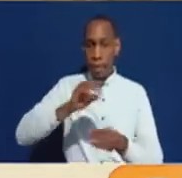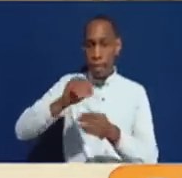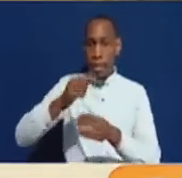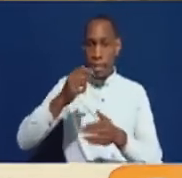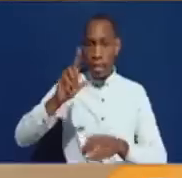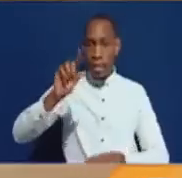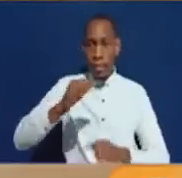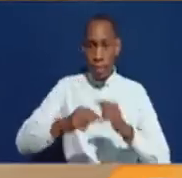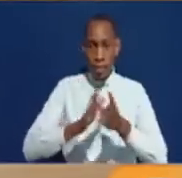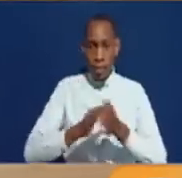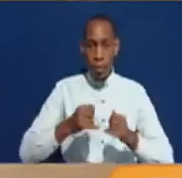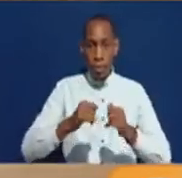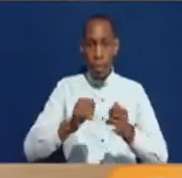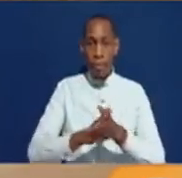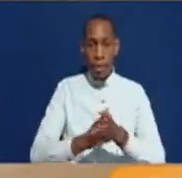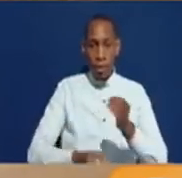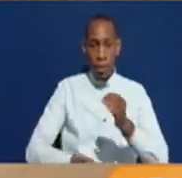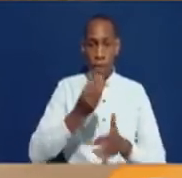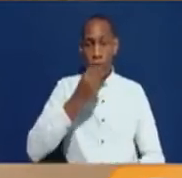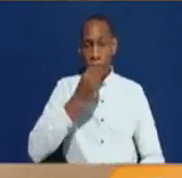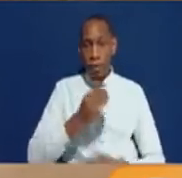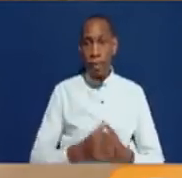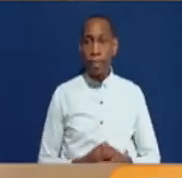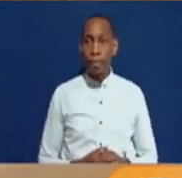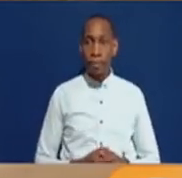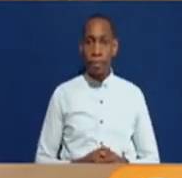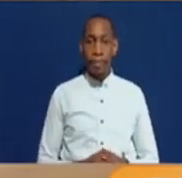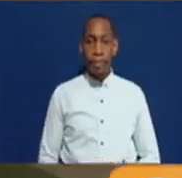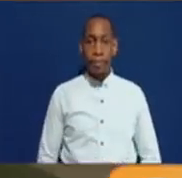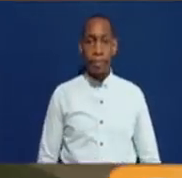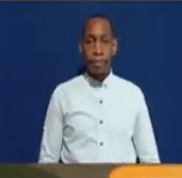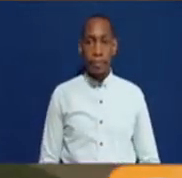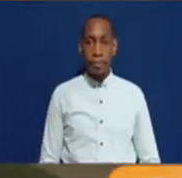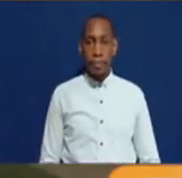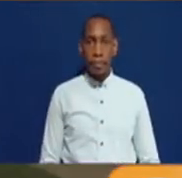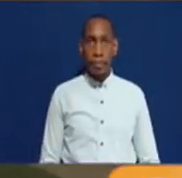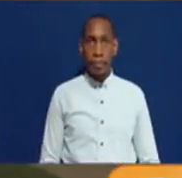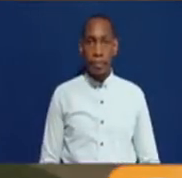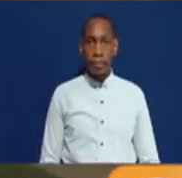utaendelea kufanikisha uzalishaji wa chakula nchini. Sam Gitukuruninga ya Citizen.